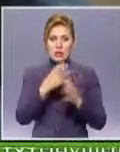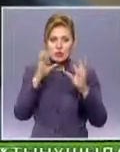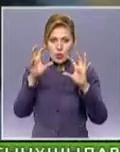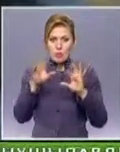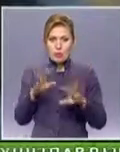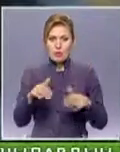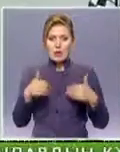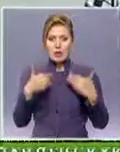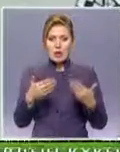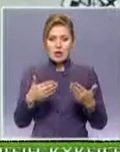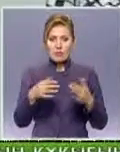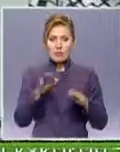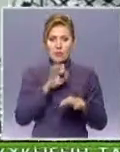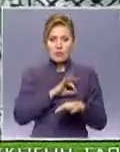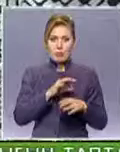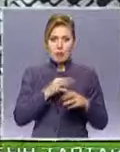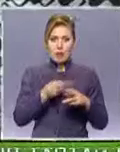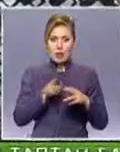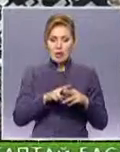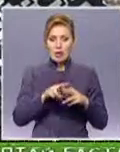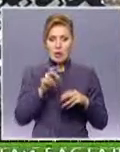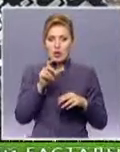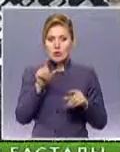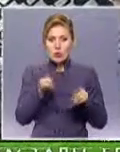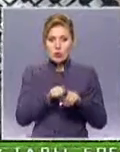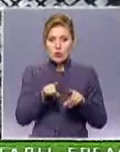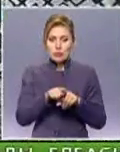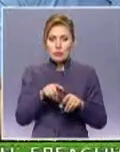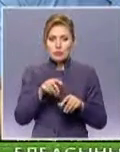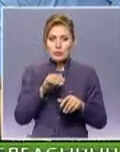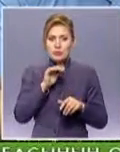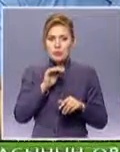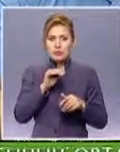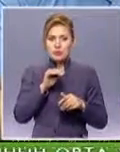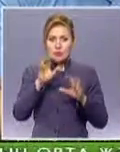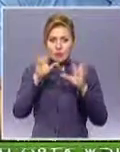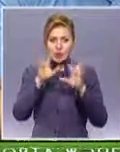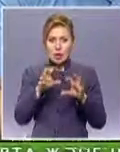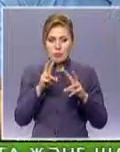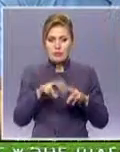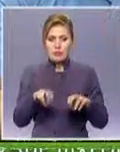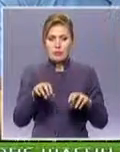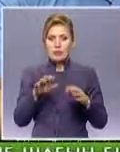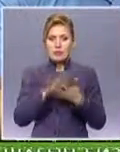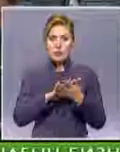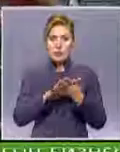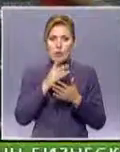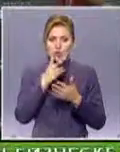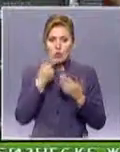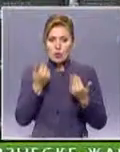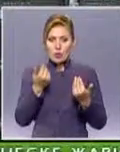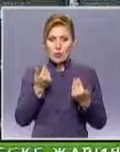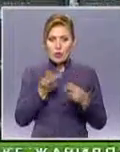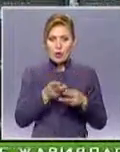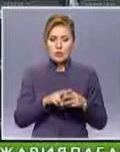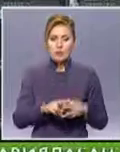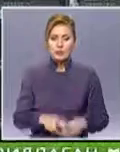отыр. Өйткені тұтынушылардың құқығын қорғау заңында мұндай кәсіп өкілдерін тексеретін ешқандай механизмдер көрсетілмеген. Енді